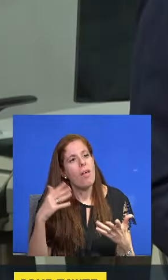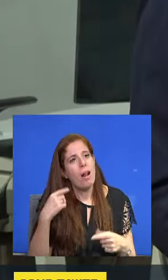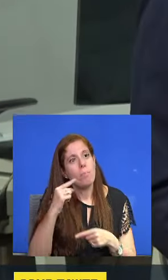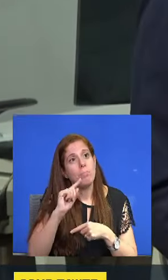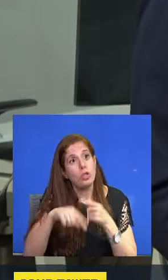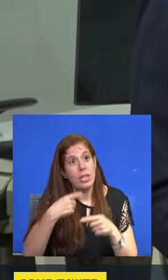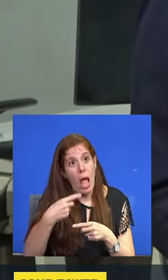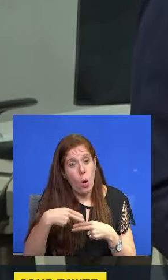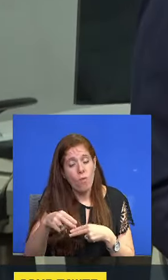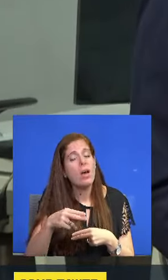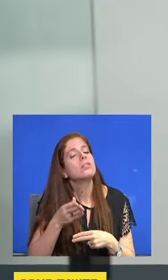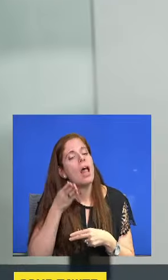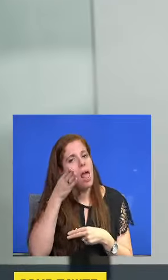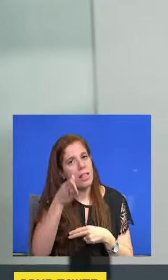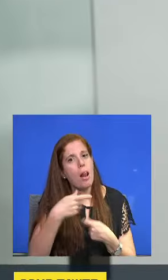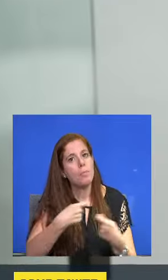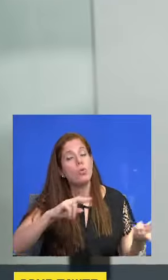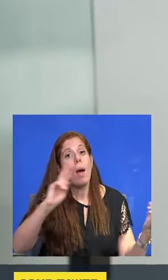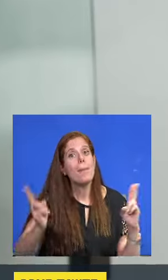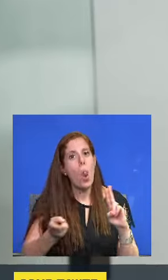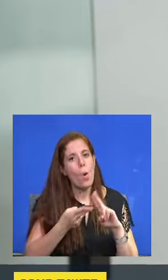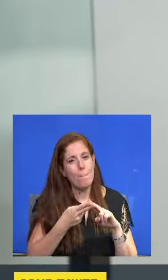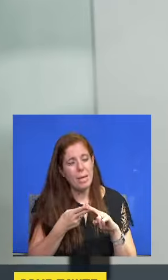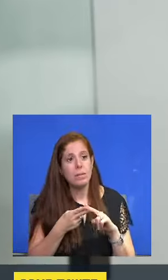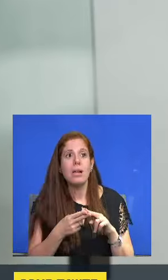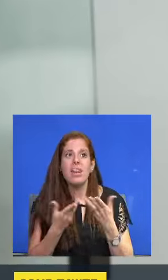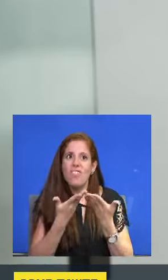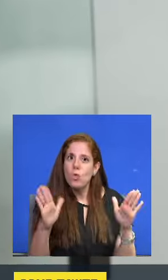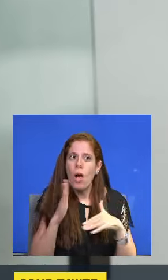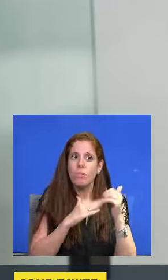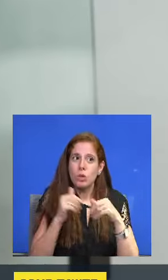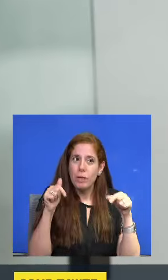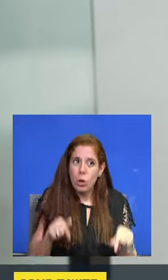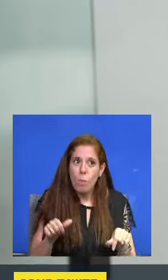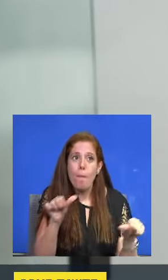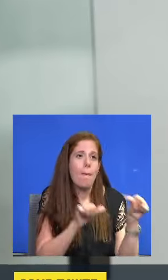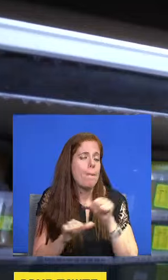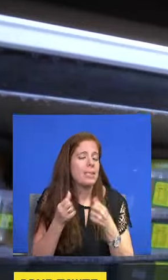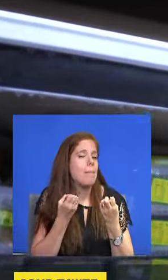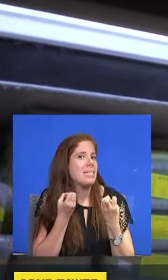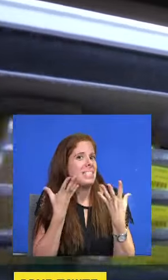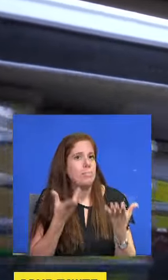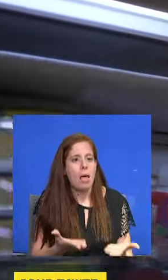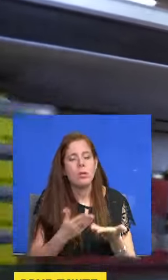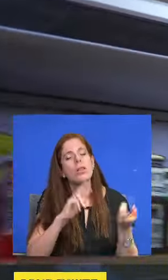לשוק הבינלאומי, לפתוח את מה שבנינו פה במעבדה המקסימה הזאת באמת לכל העולם.